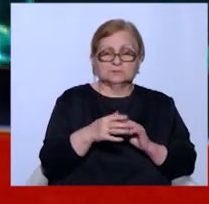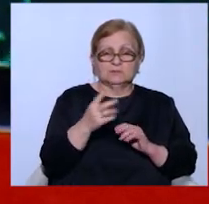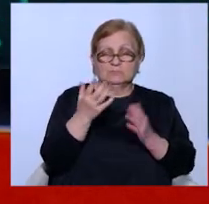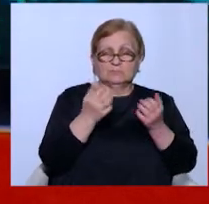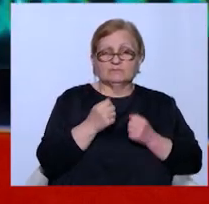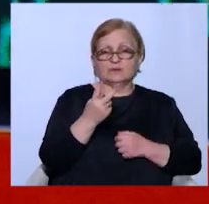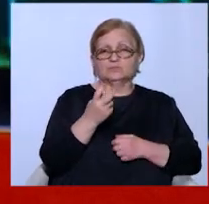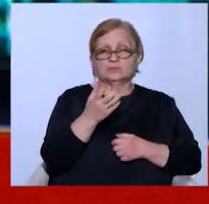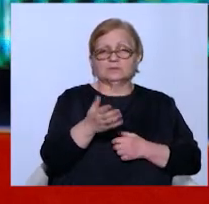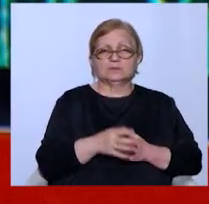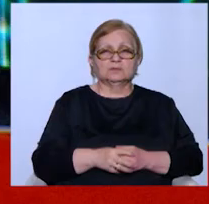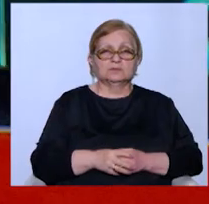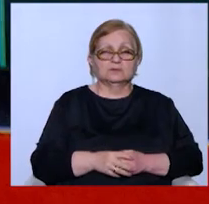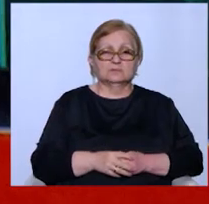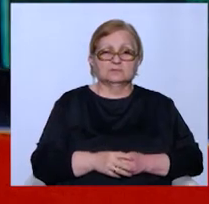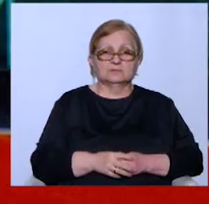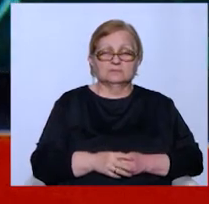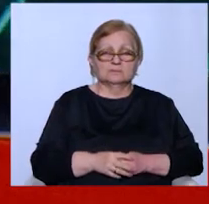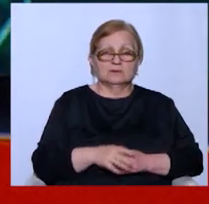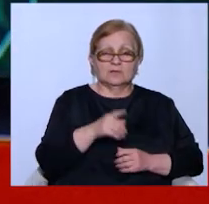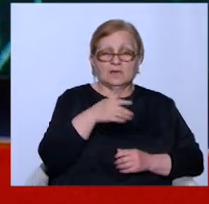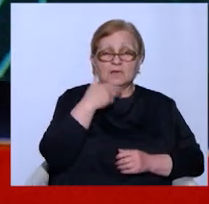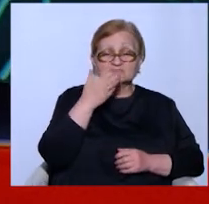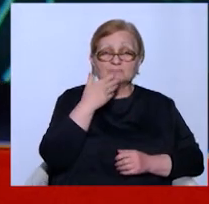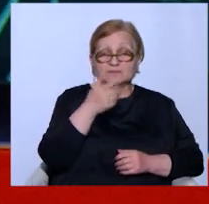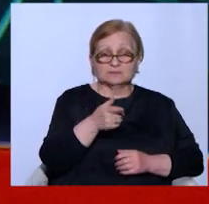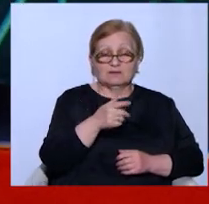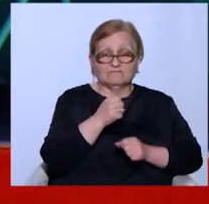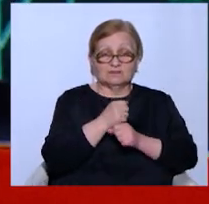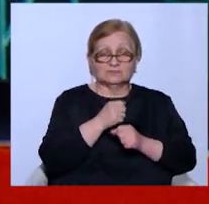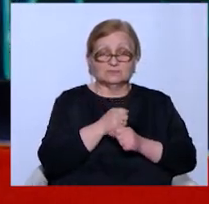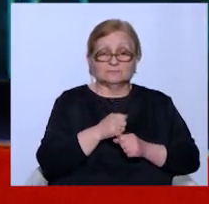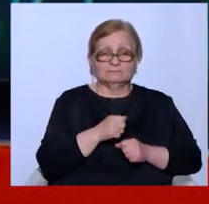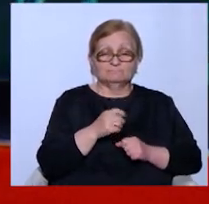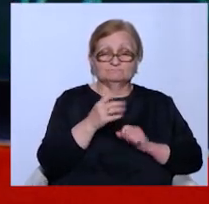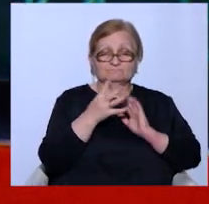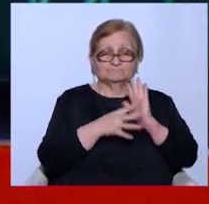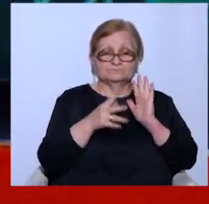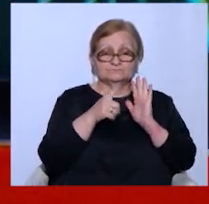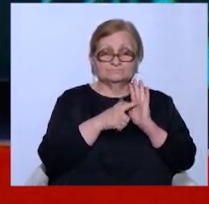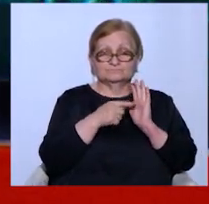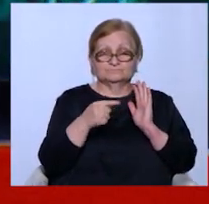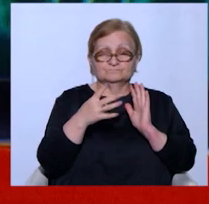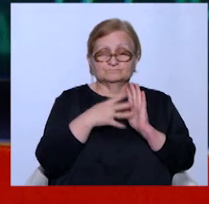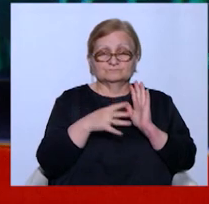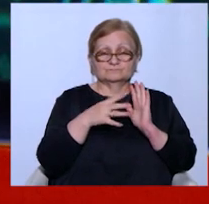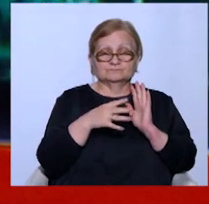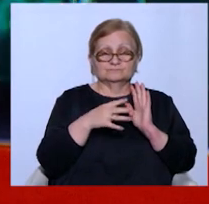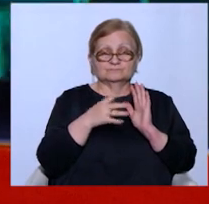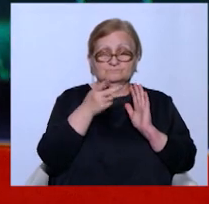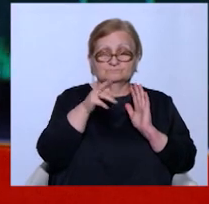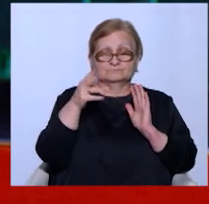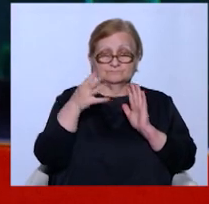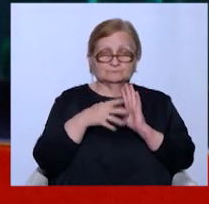200. აი მაგალითად ახლა ეს ზეპირად გავაკეთოთ, თქვათ. შეგვიძლია ზეპირად გავაკეთოთ. 97 - 96, 97 კვადრატს